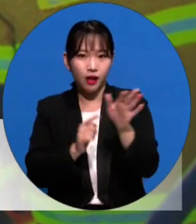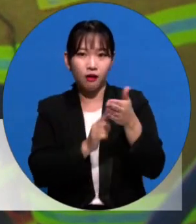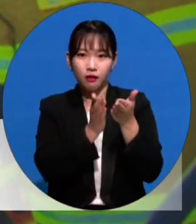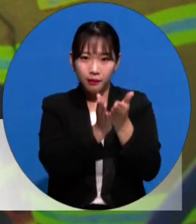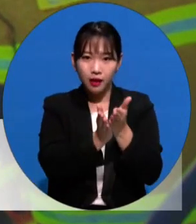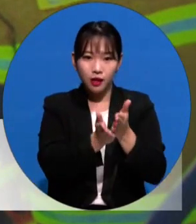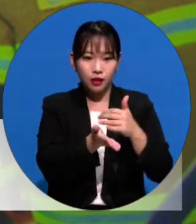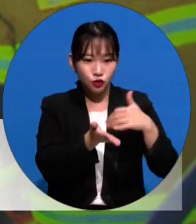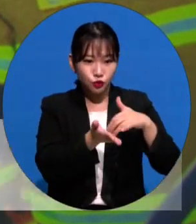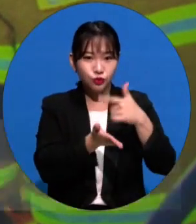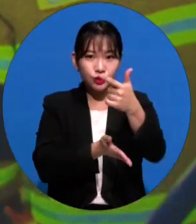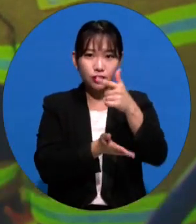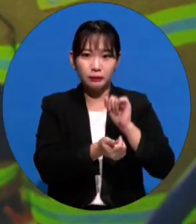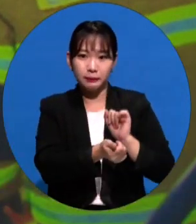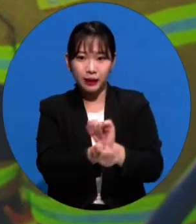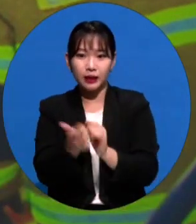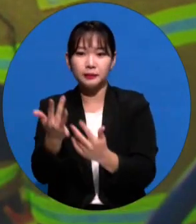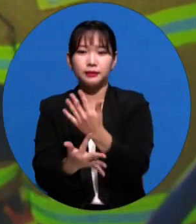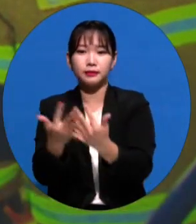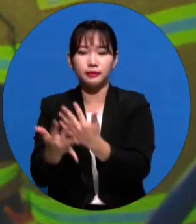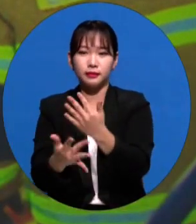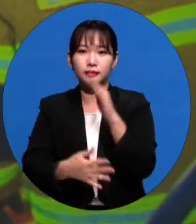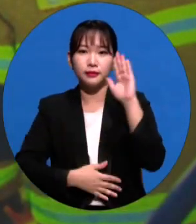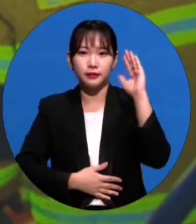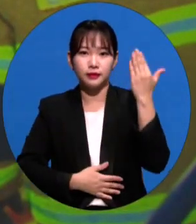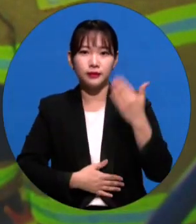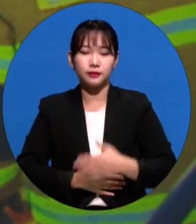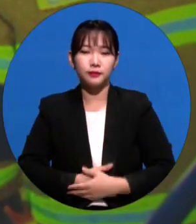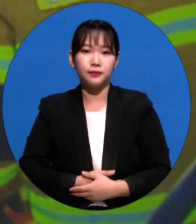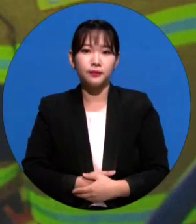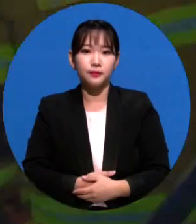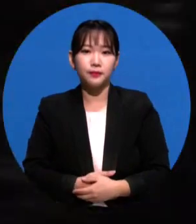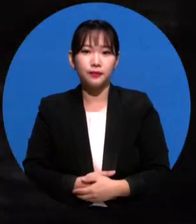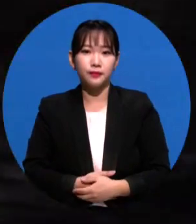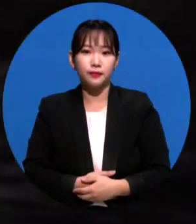등 모두 6척이 불에 탔습니다. 박종호 기자입니다.